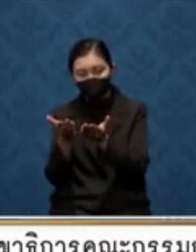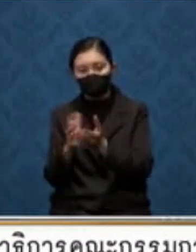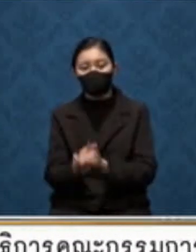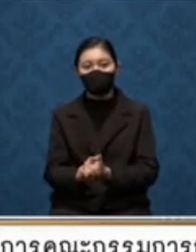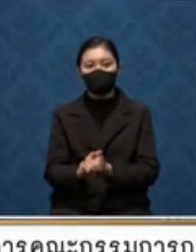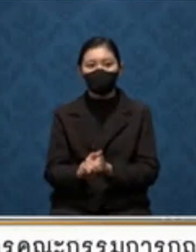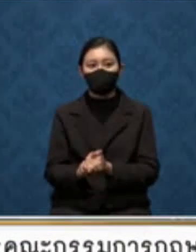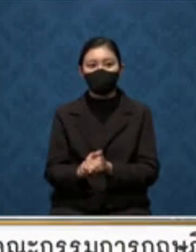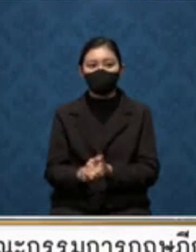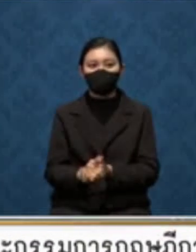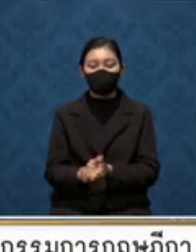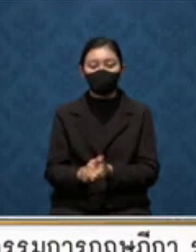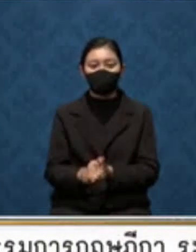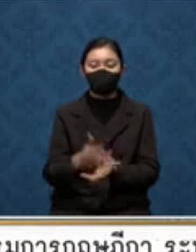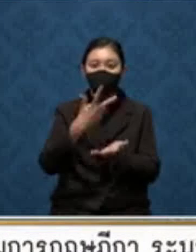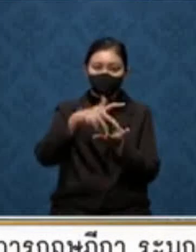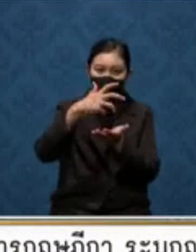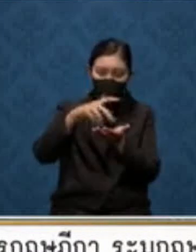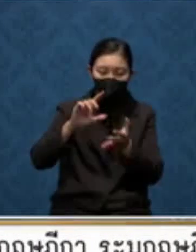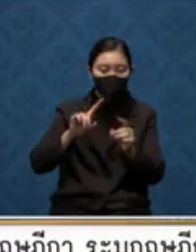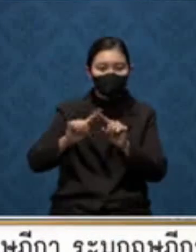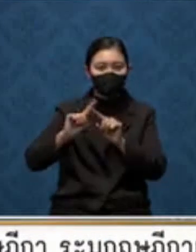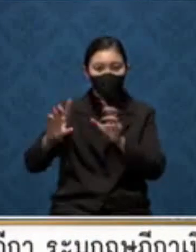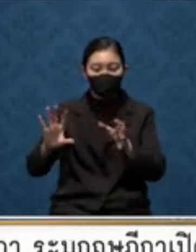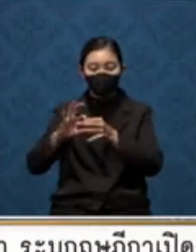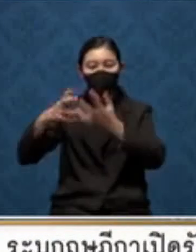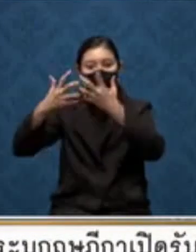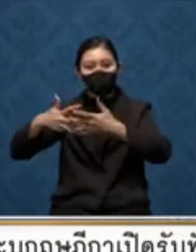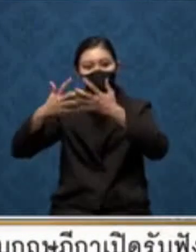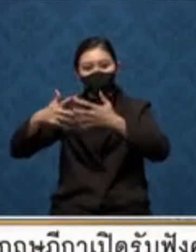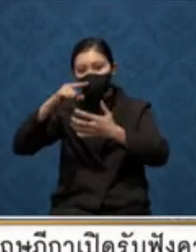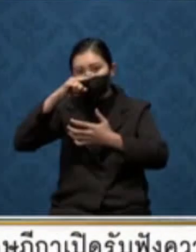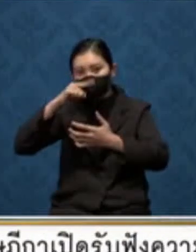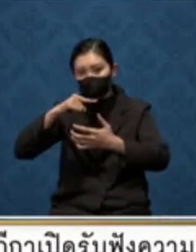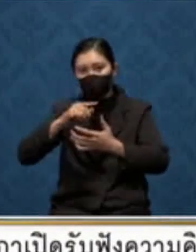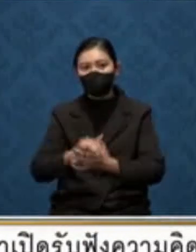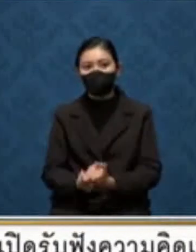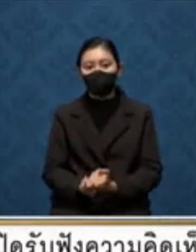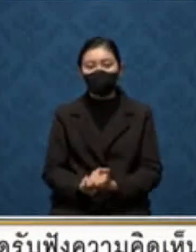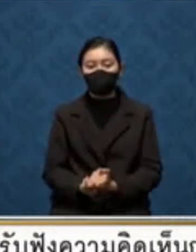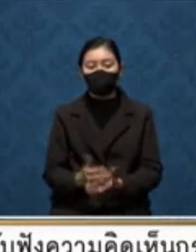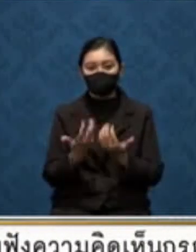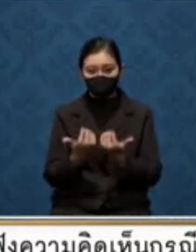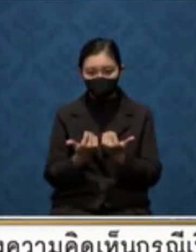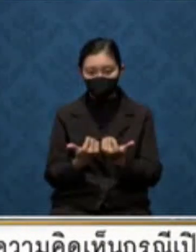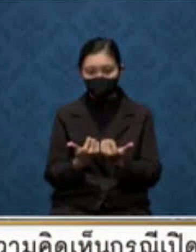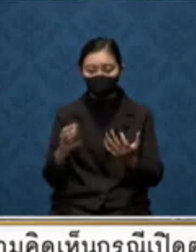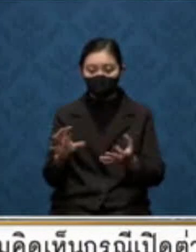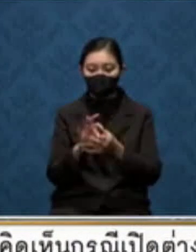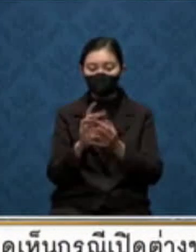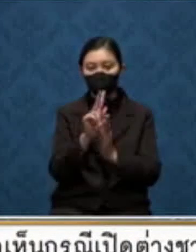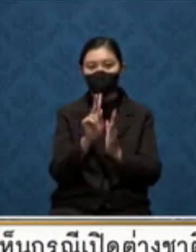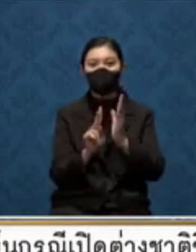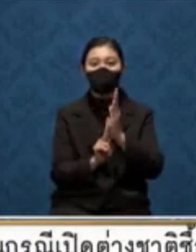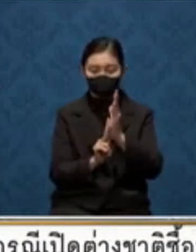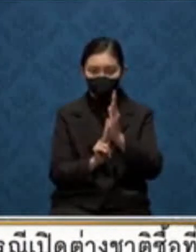มาเป็นล็อกใหม่เทานั้นหากพี่นาตามขอทจรงผู้ประกอบการไม่วาจะเป็นจิหอว่าลำทั้ที่เชียงใหม่ น้อง